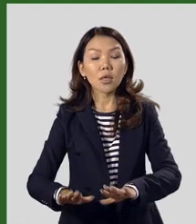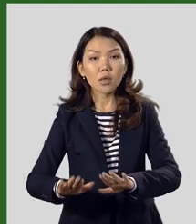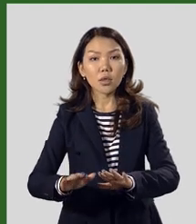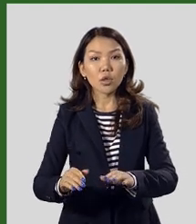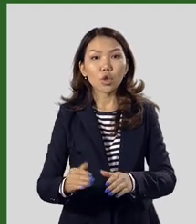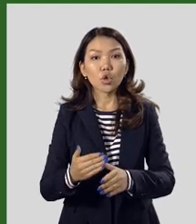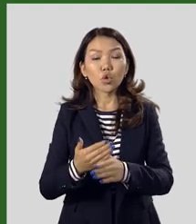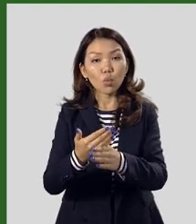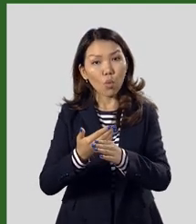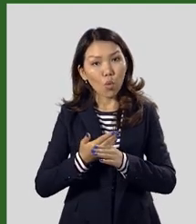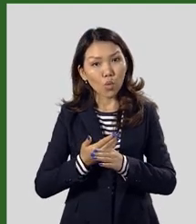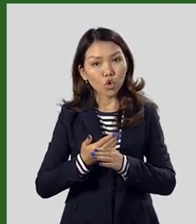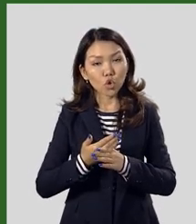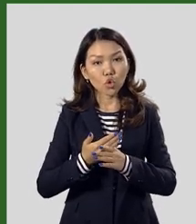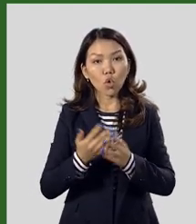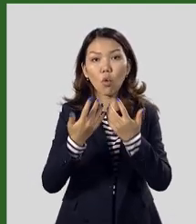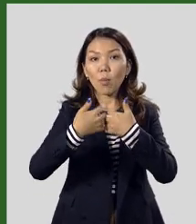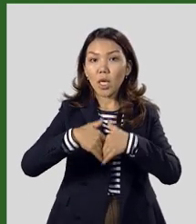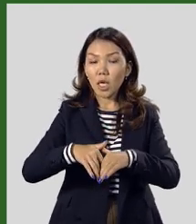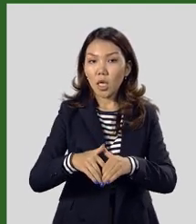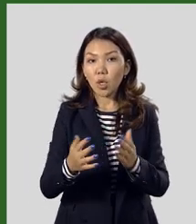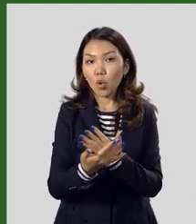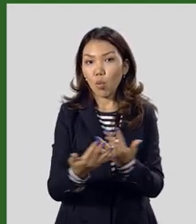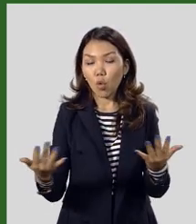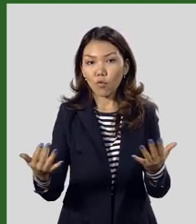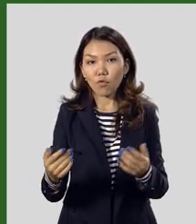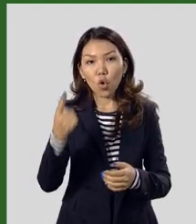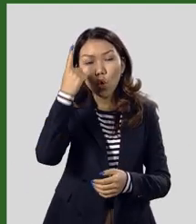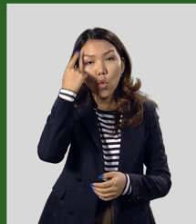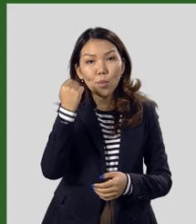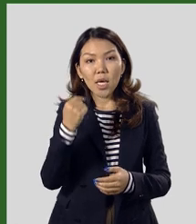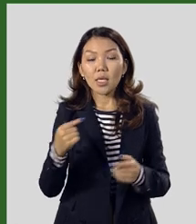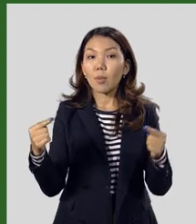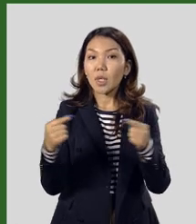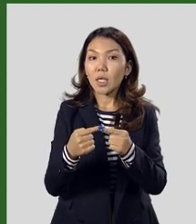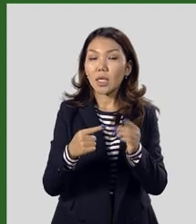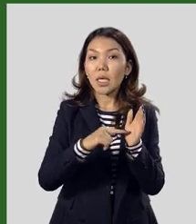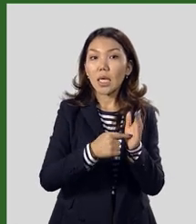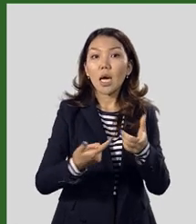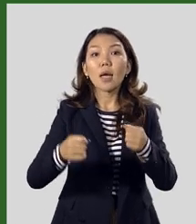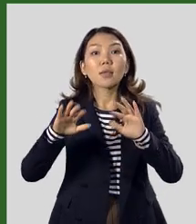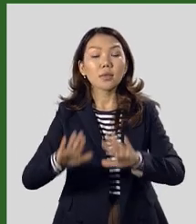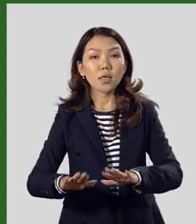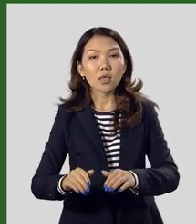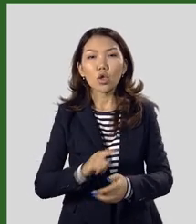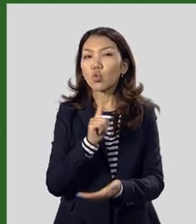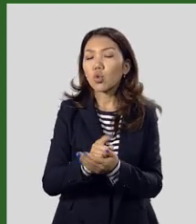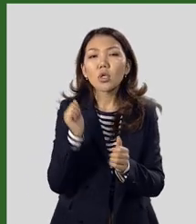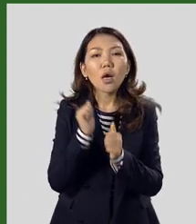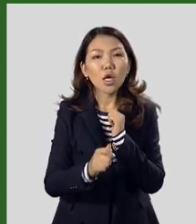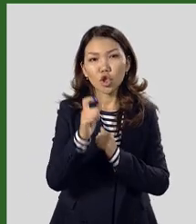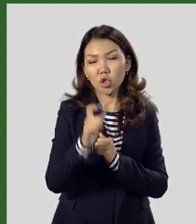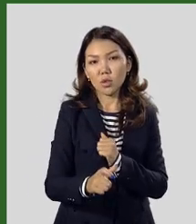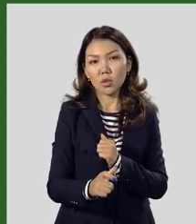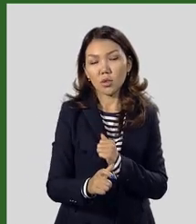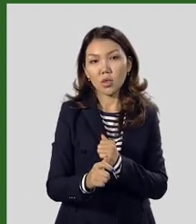помощью приборов. Уметь определять координаты по карте должен каждый человек. Для